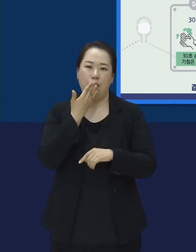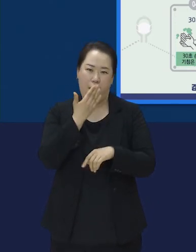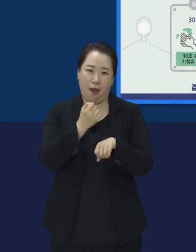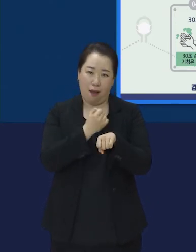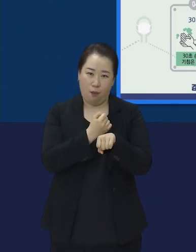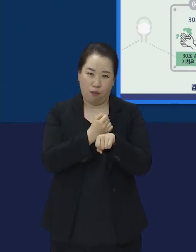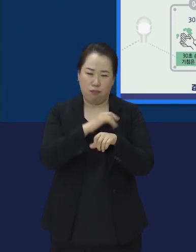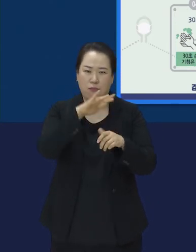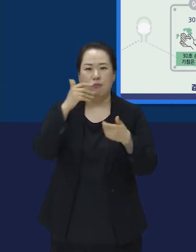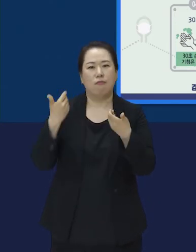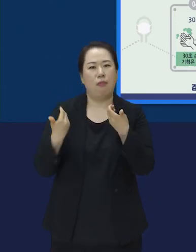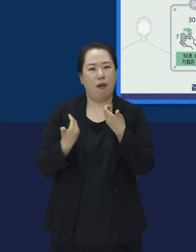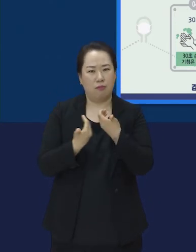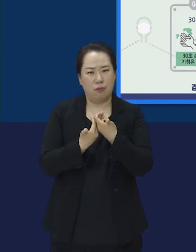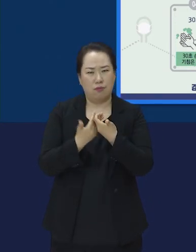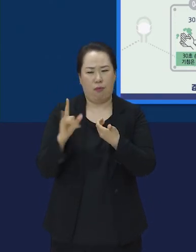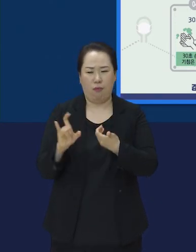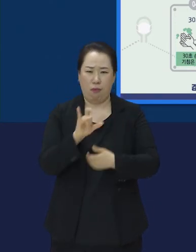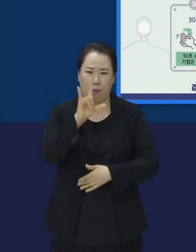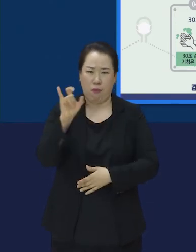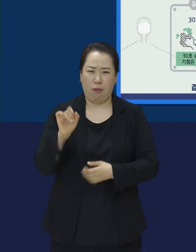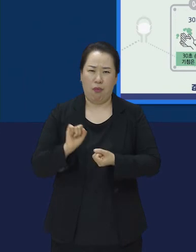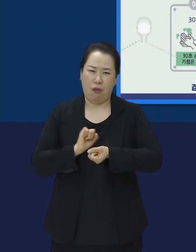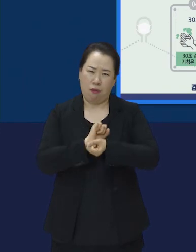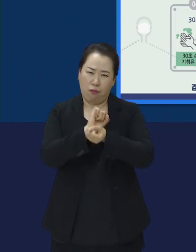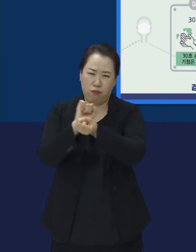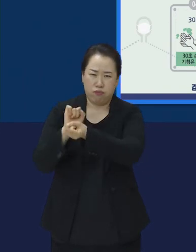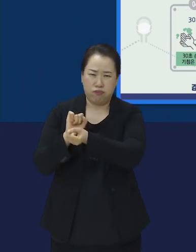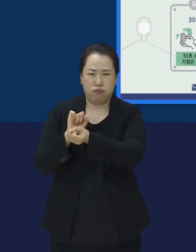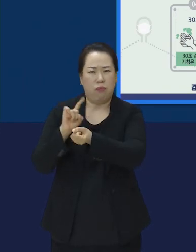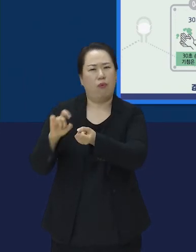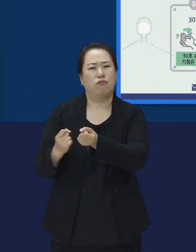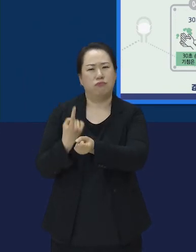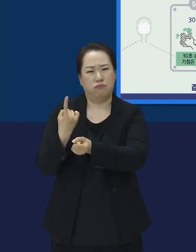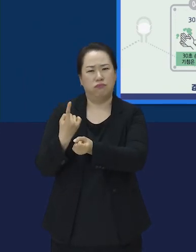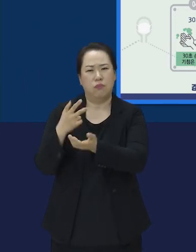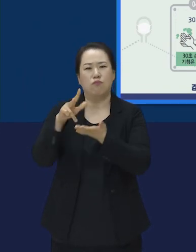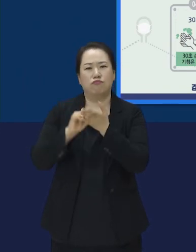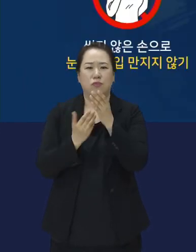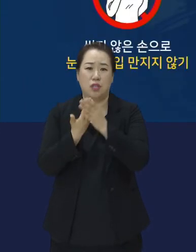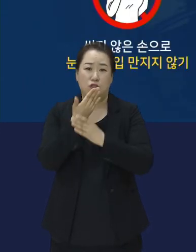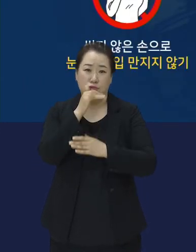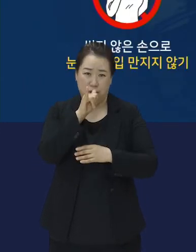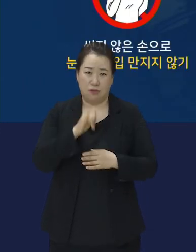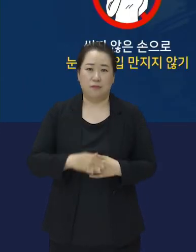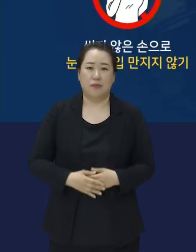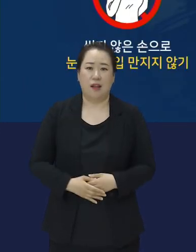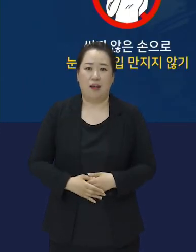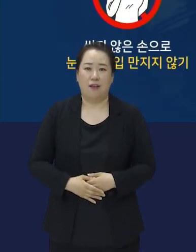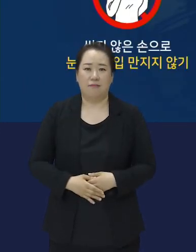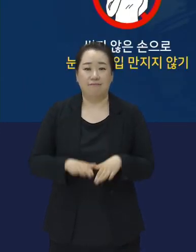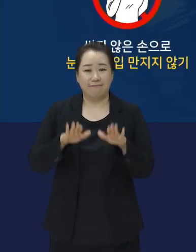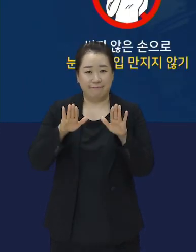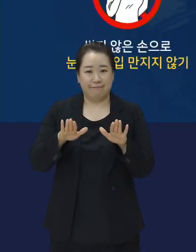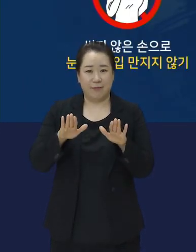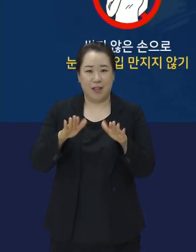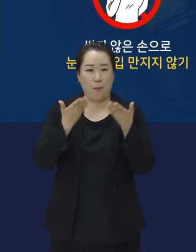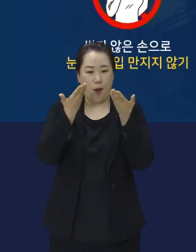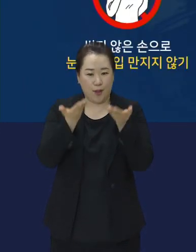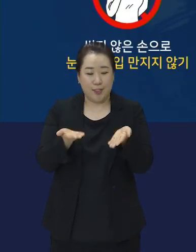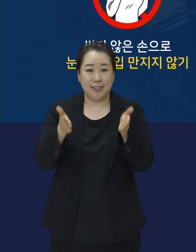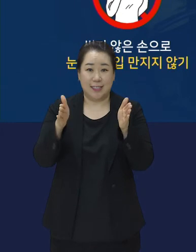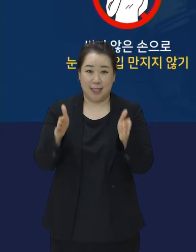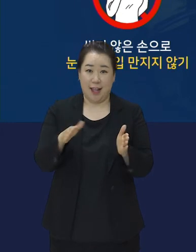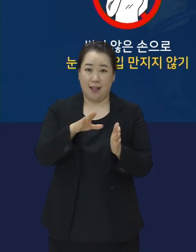그렇지 않을 경우는 코로나19 재감염의 기폭제가 될 전망입니다. 따라서 이번 연휴 기간